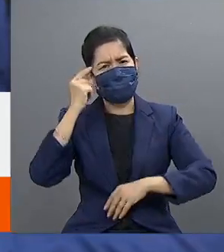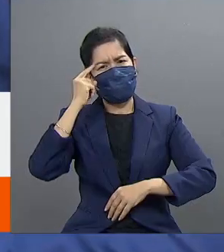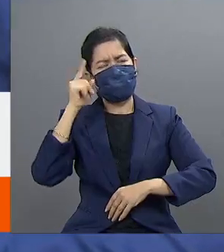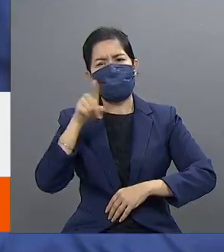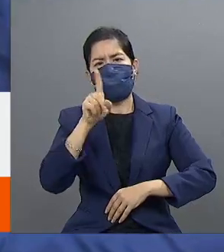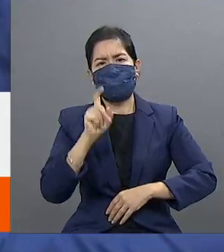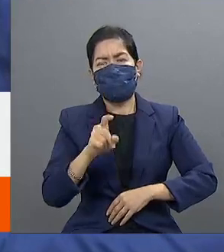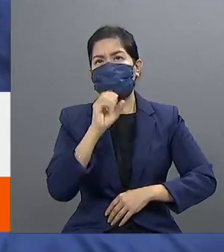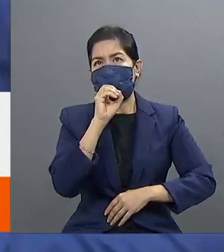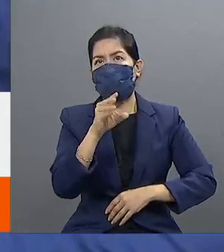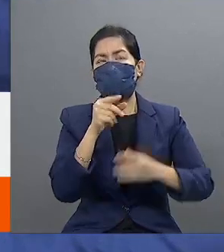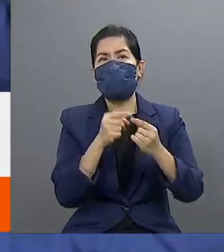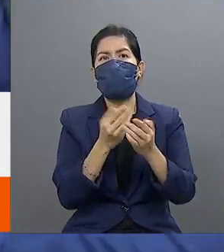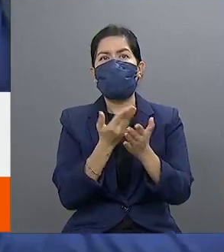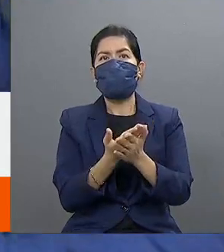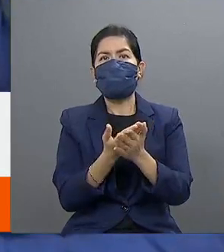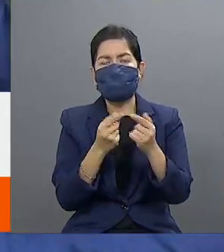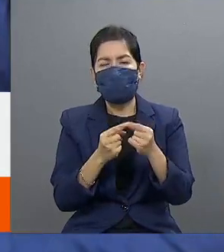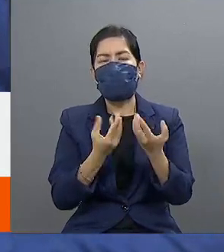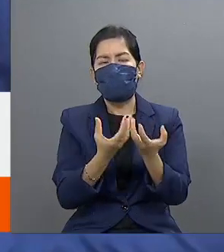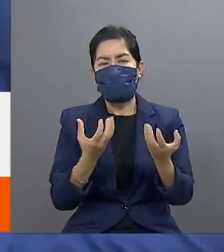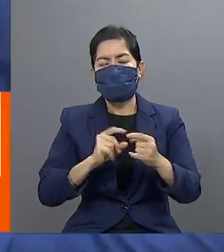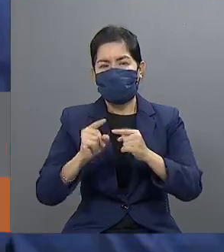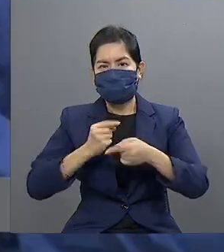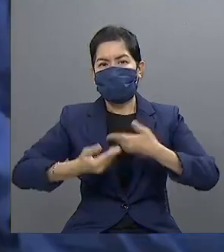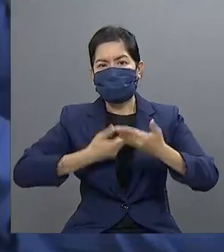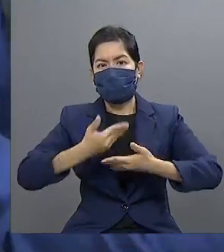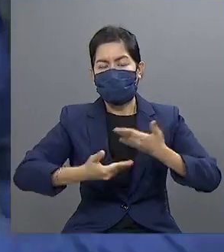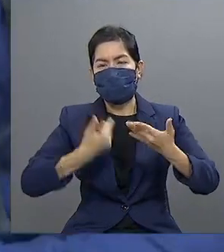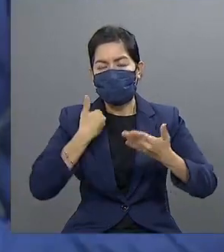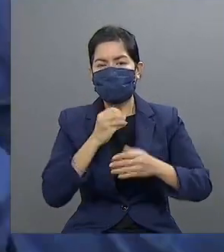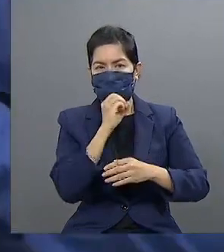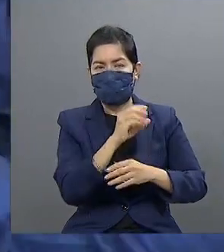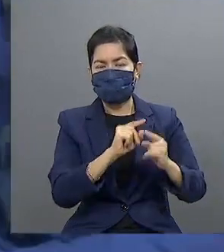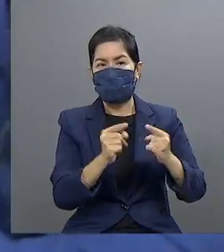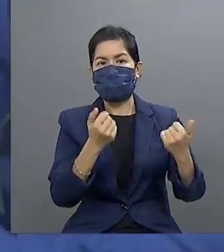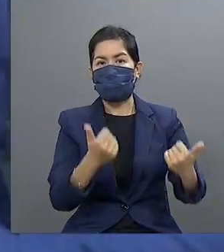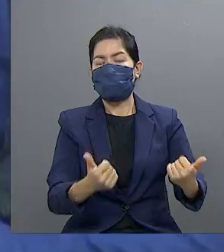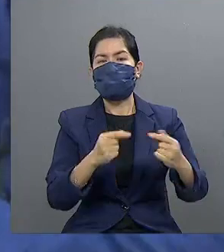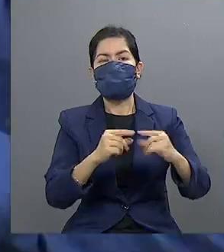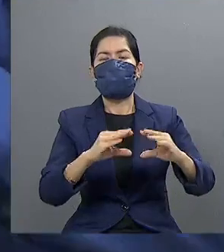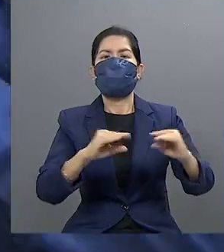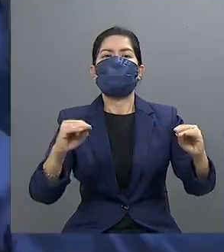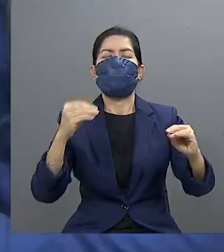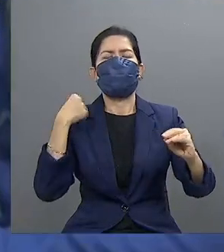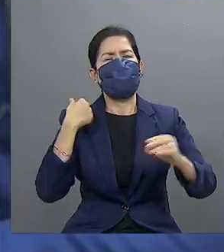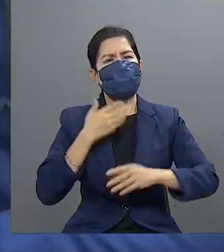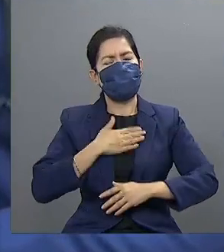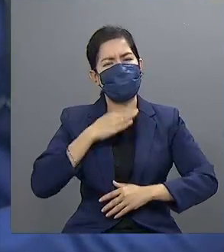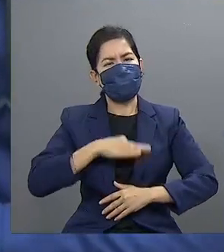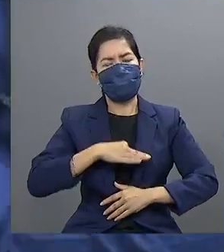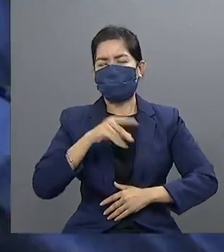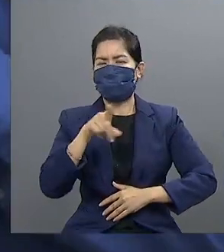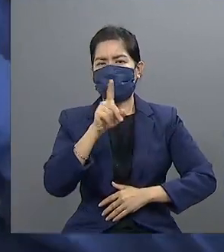จะชี้แจงให้กับพี่น้องประชาชนฟังแต่ไม่มีการชี้แจงใดๆนะครับนะวันนี้เราเลยต้องมาทวงสิทธิ์ทวงคำถามนะครับว่าคปภ.